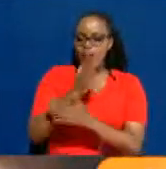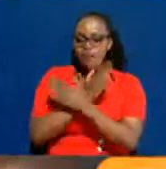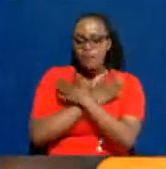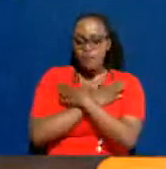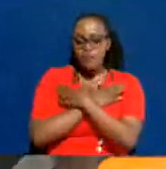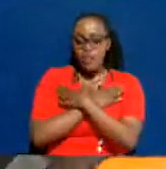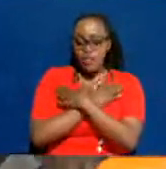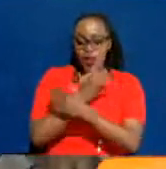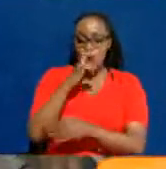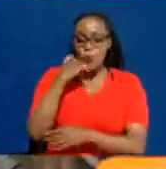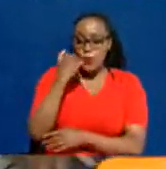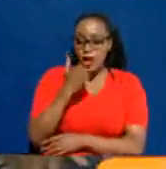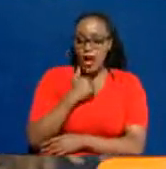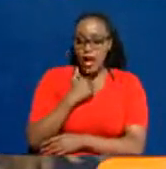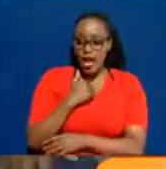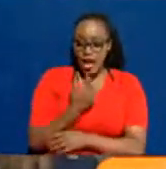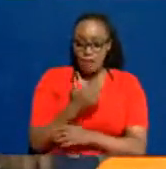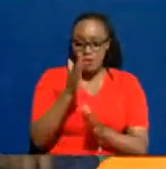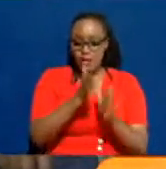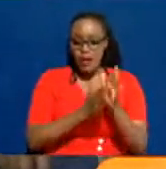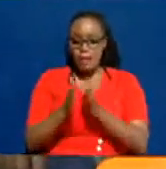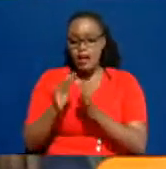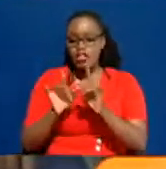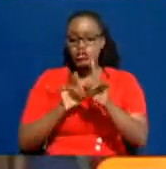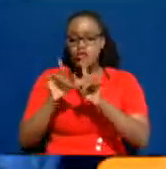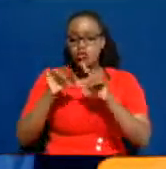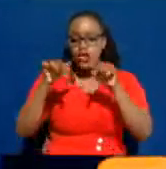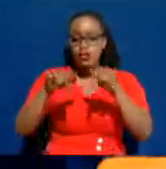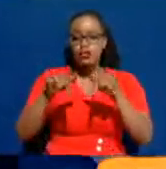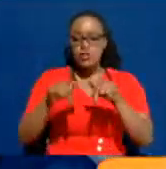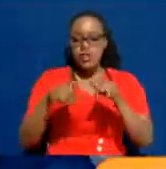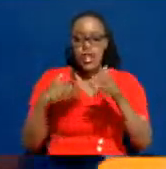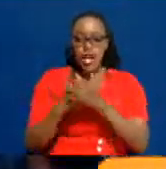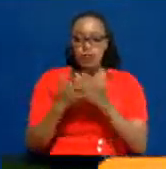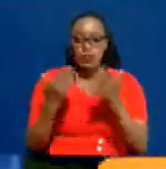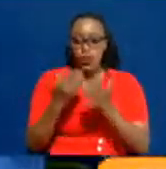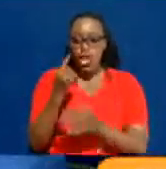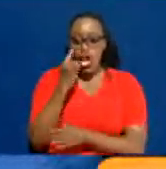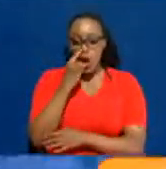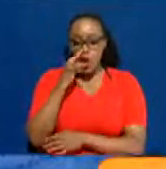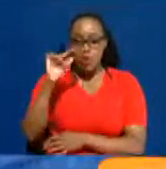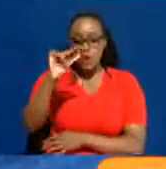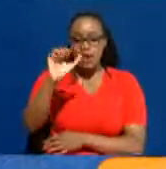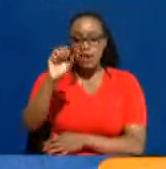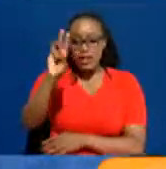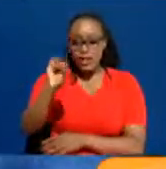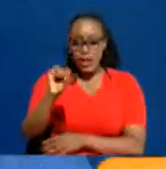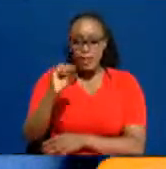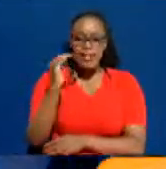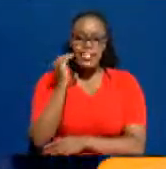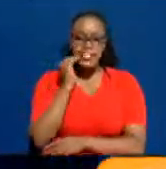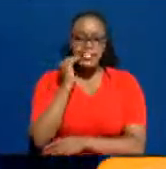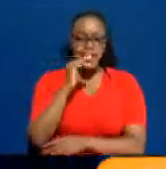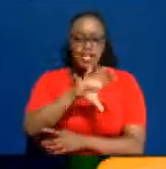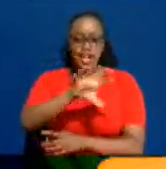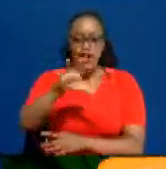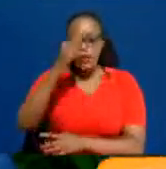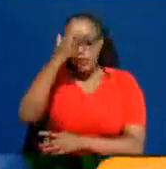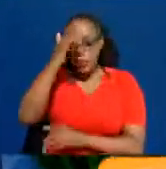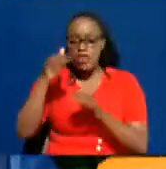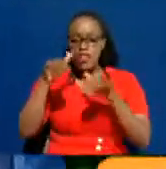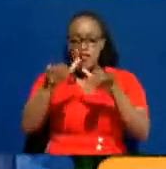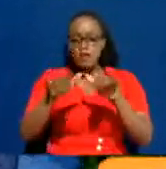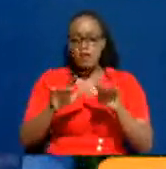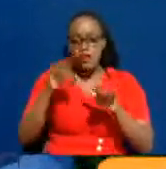mpendwa ambaye alikuwa amepanga kusafiri naye hii leo hadi nyumbani mwao Gem, kaunti ya Siaya, kwa mazishi